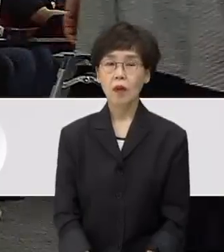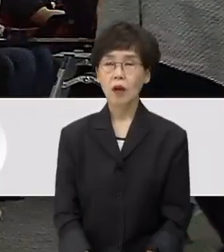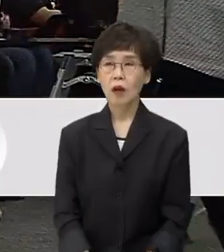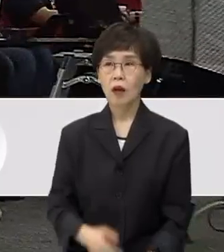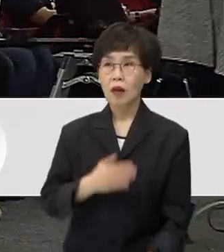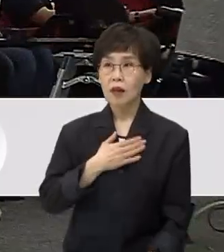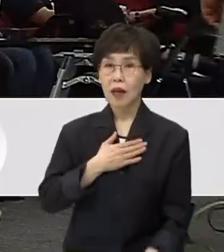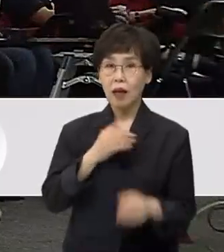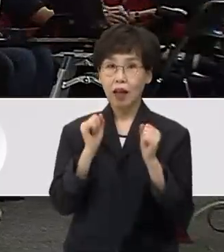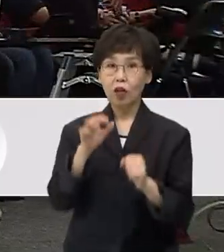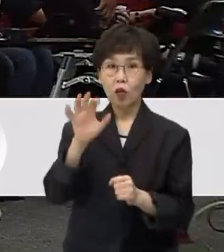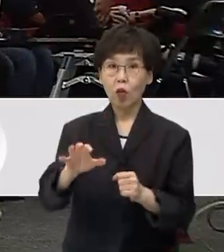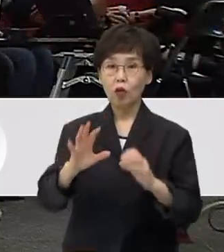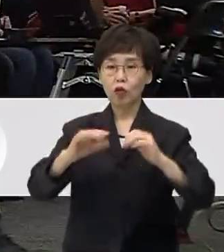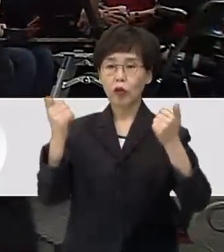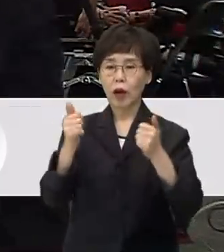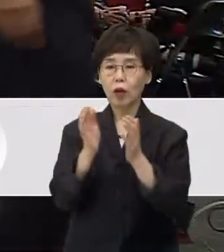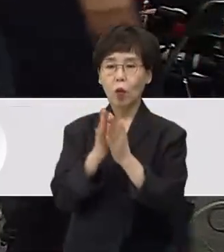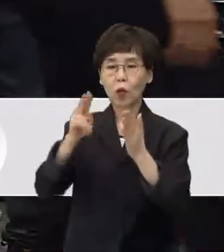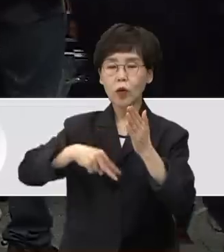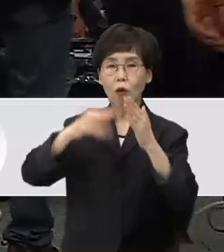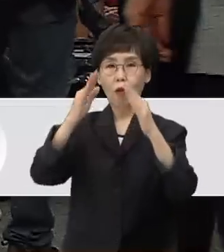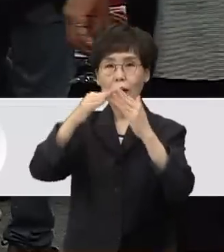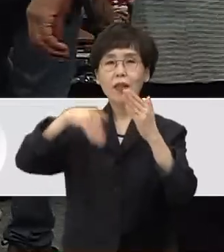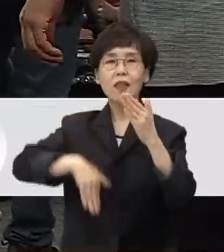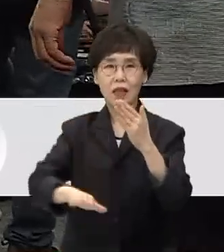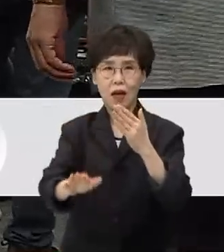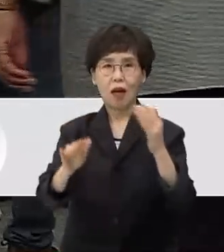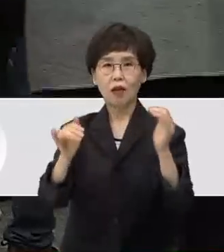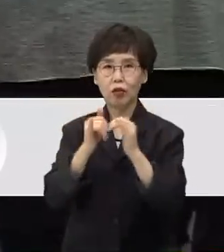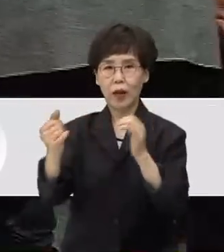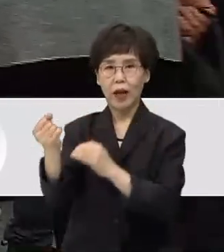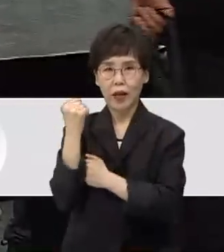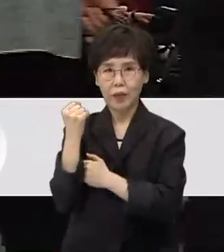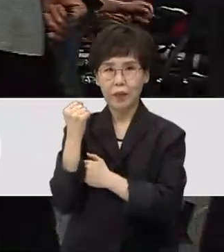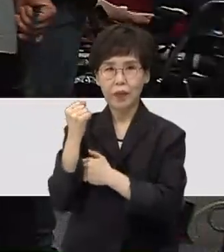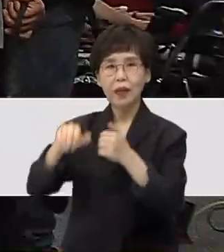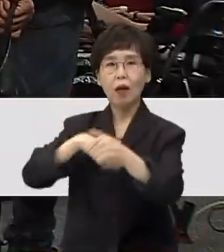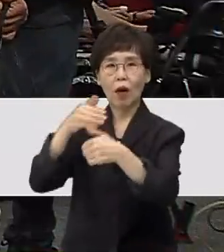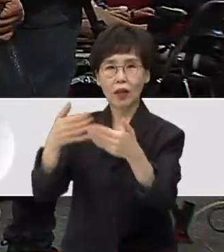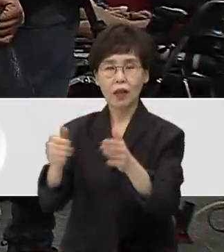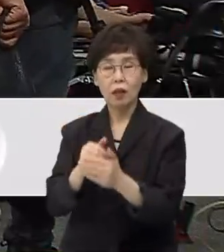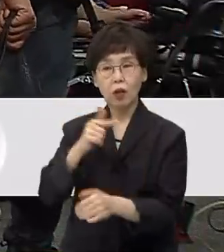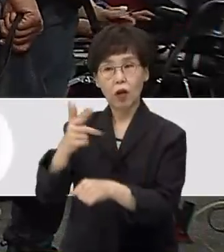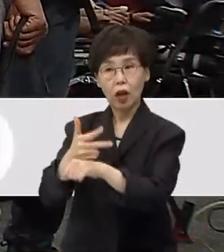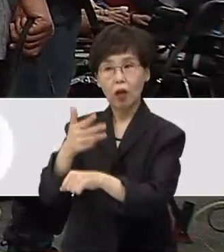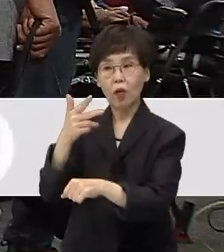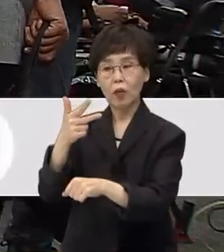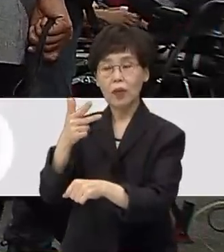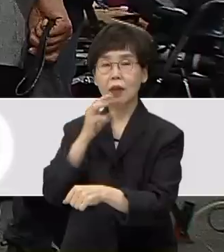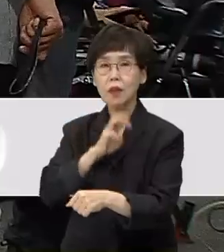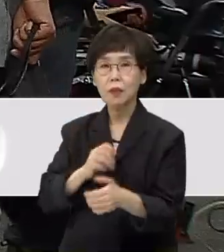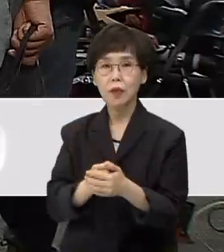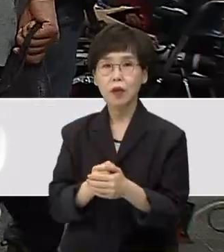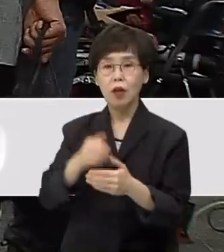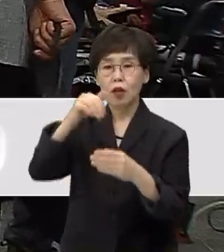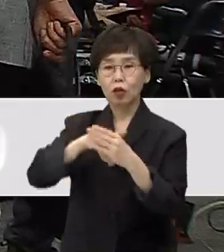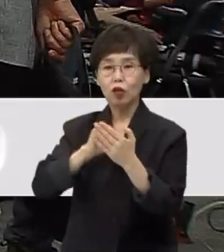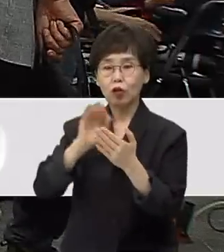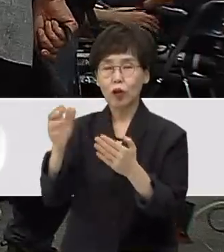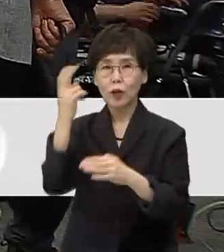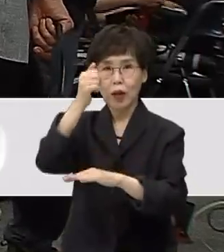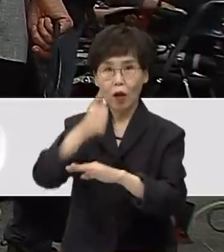네, 제가 나와 있는 곳은 국회 도서관 지하에 마련된 국민의힘 개표 상황실입니다. 저녁 7시 반 지상파 3사 출구조사